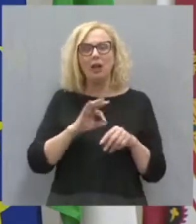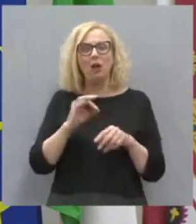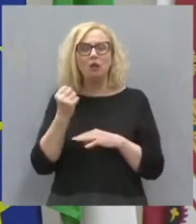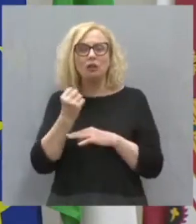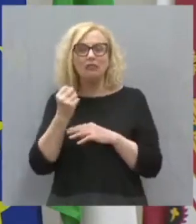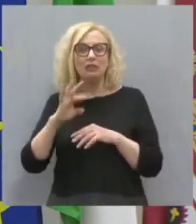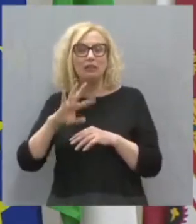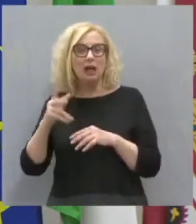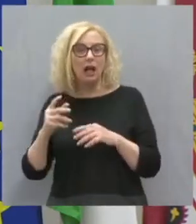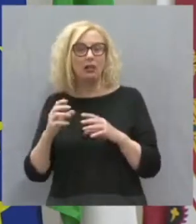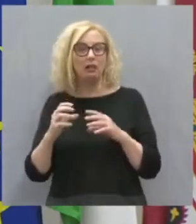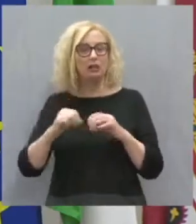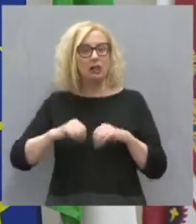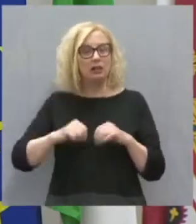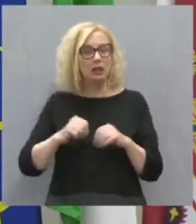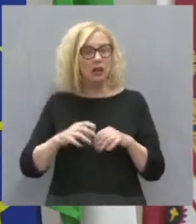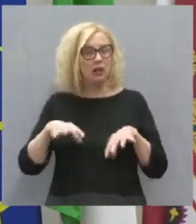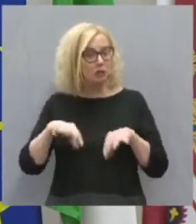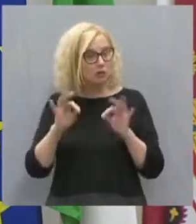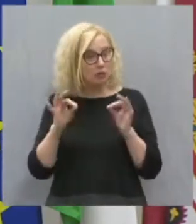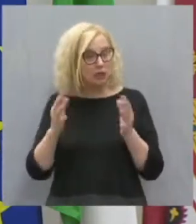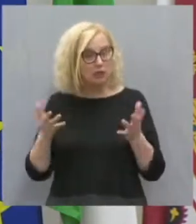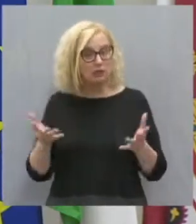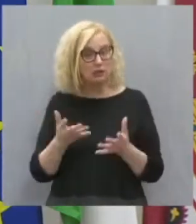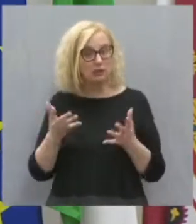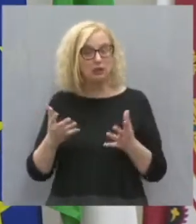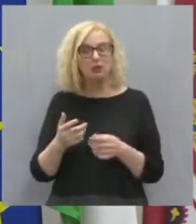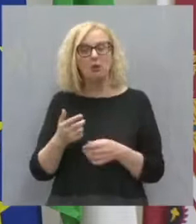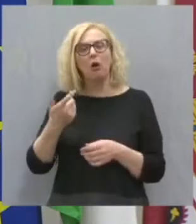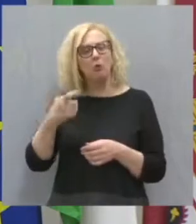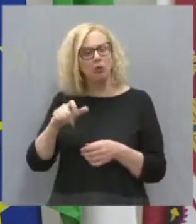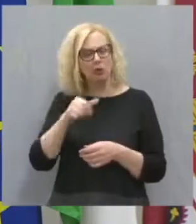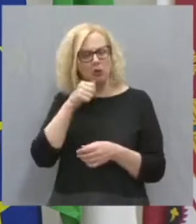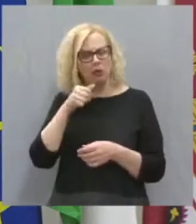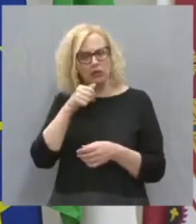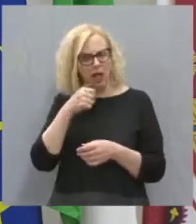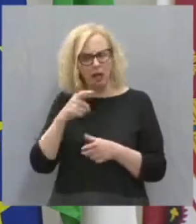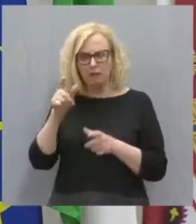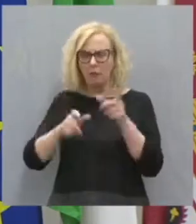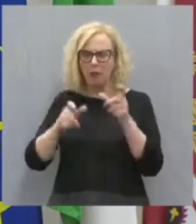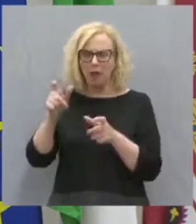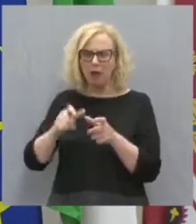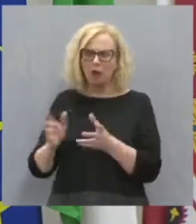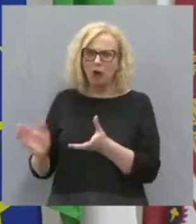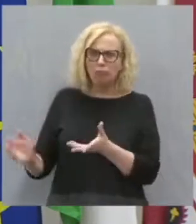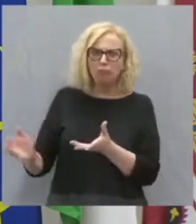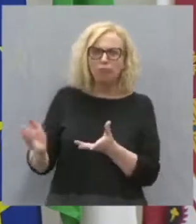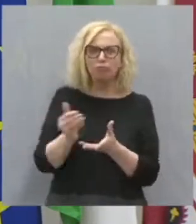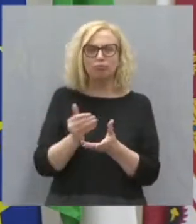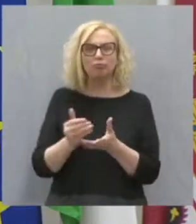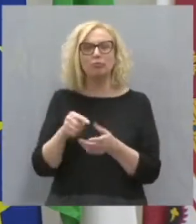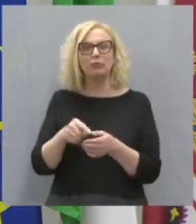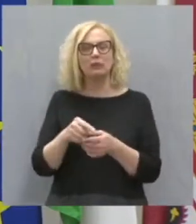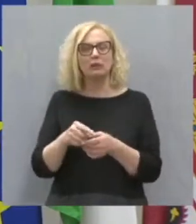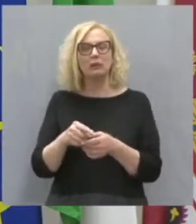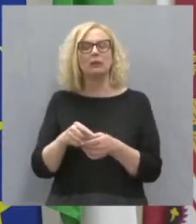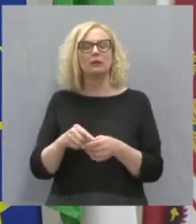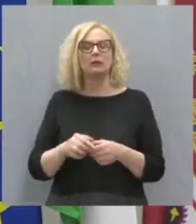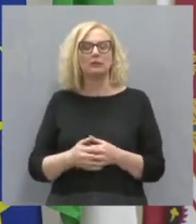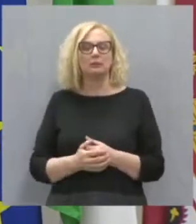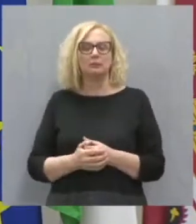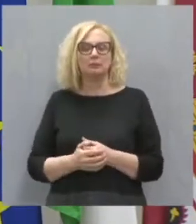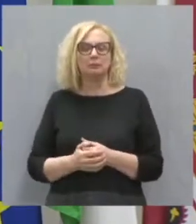potrebbero essere sospesi visto come unire la necessità di attingere a tutto questo bacino di risorse umane e di tempo di disponibilità